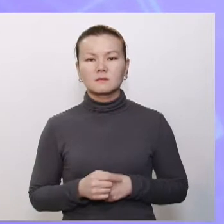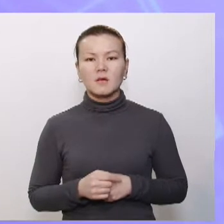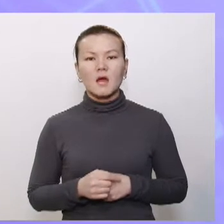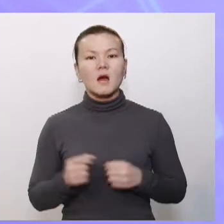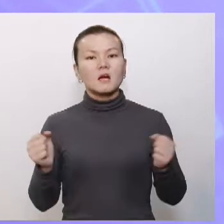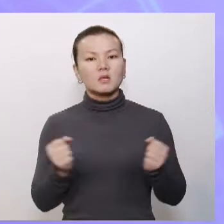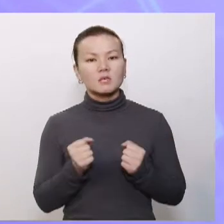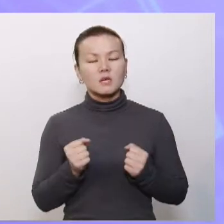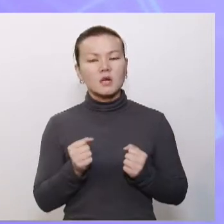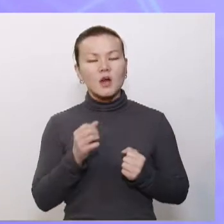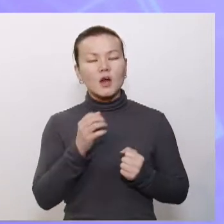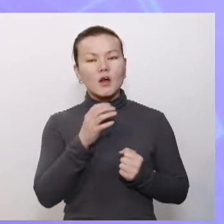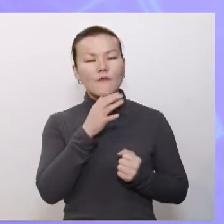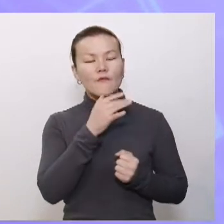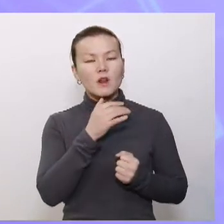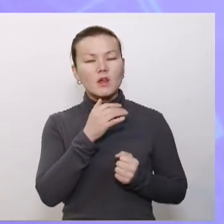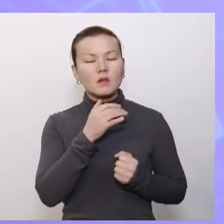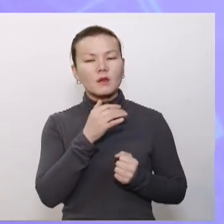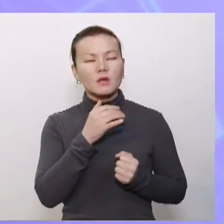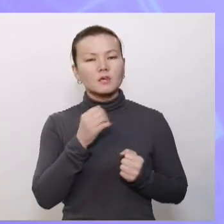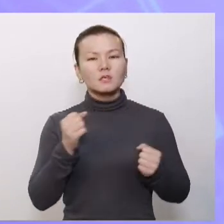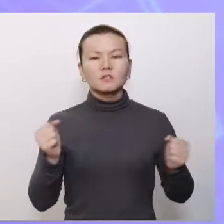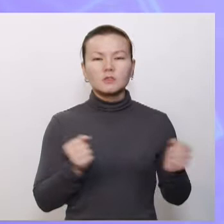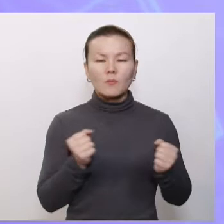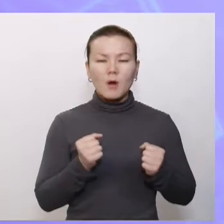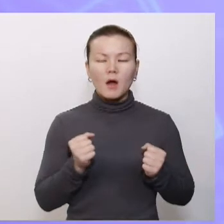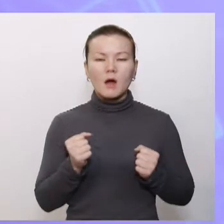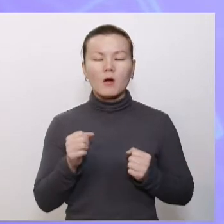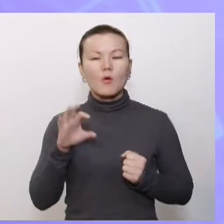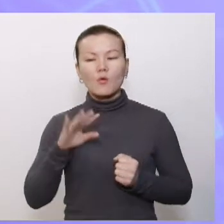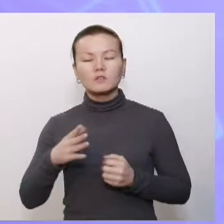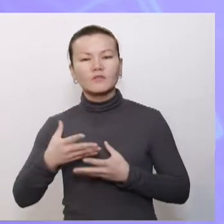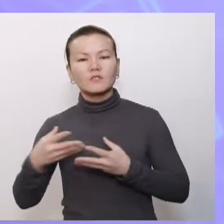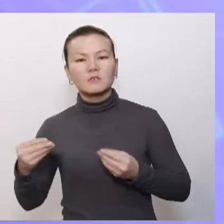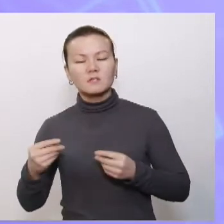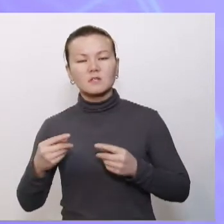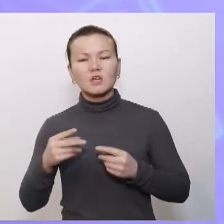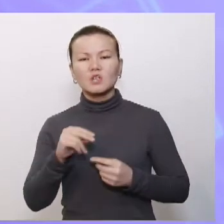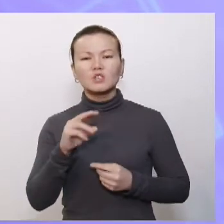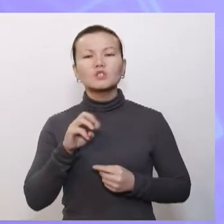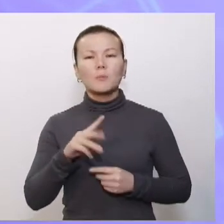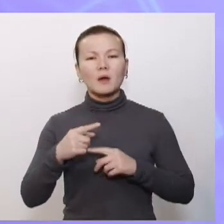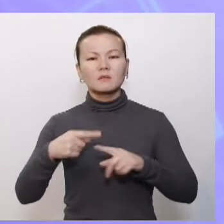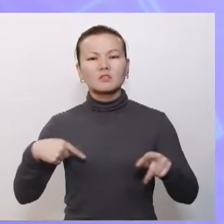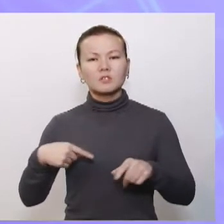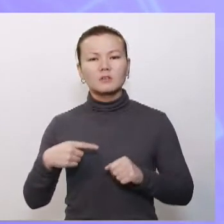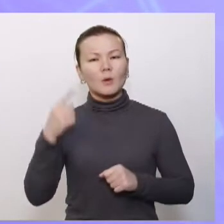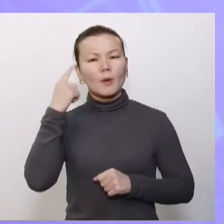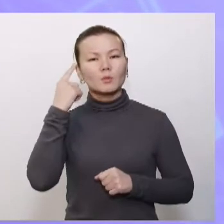Кыш мезгилинин эмнеси менен айырмаланат экен? Ойлонуп көргүлөчү.